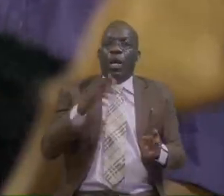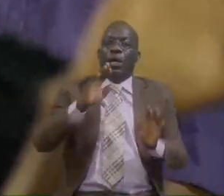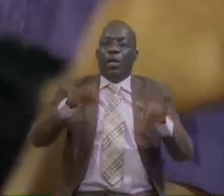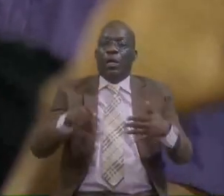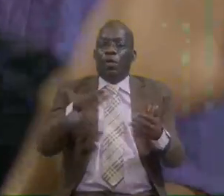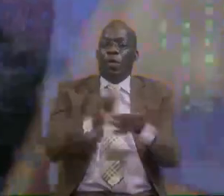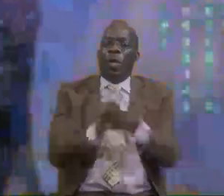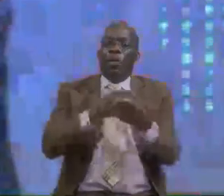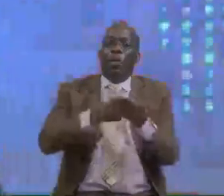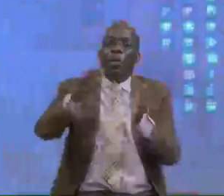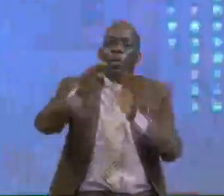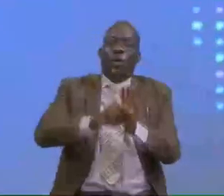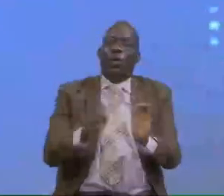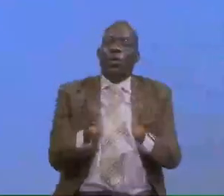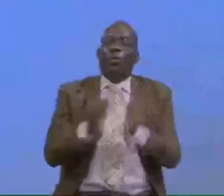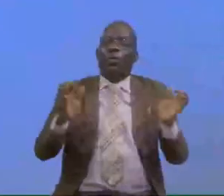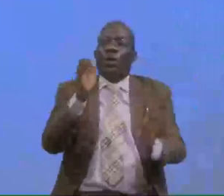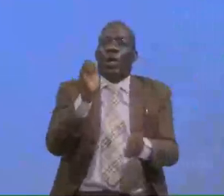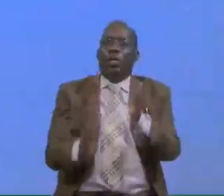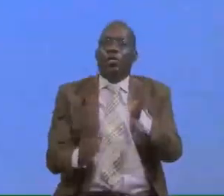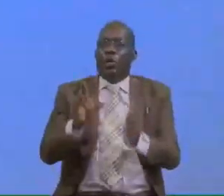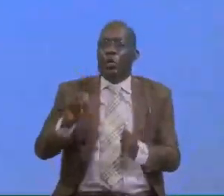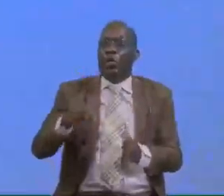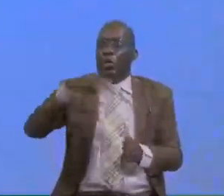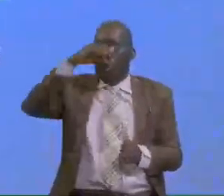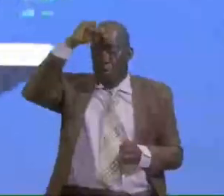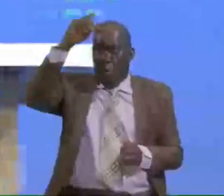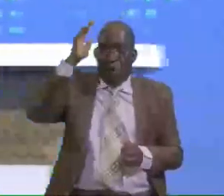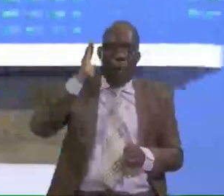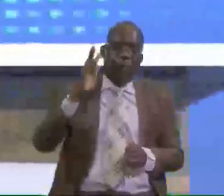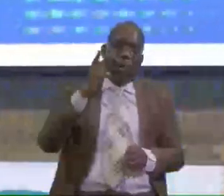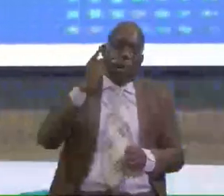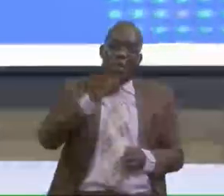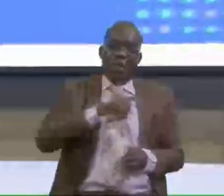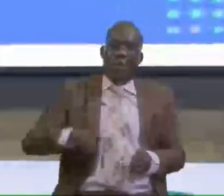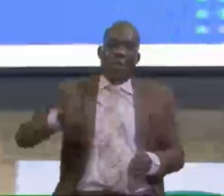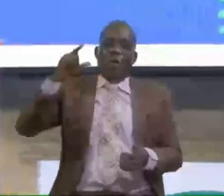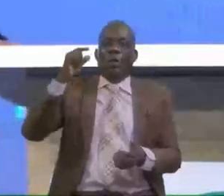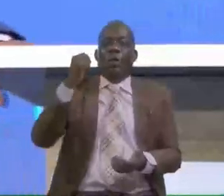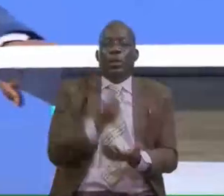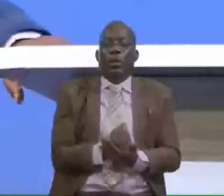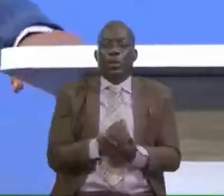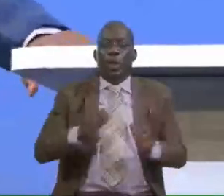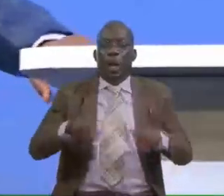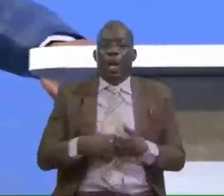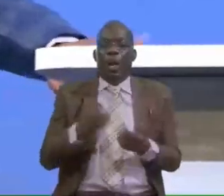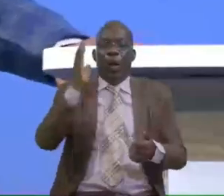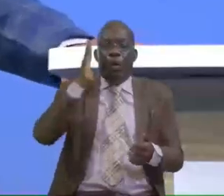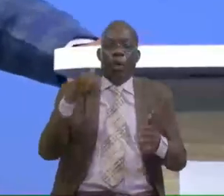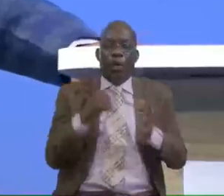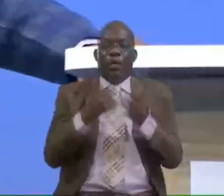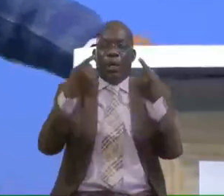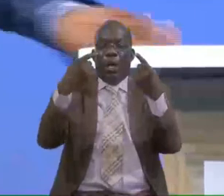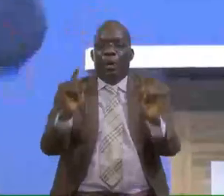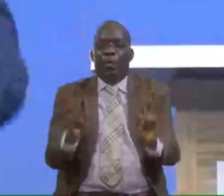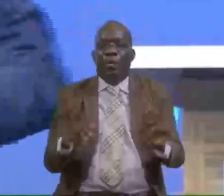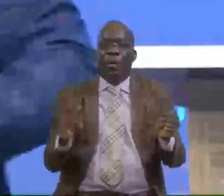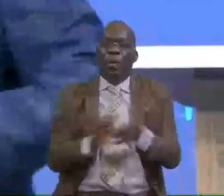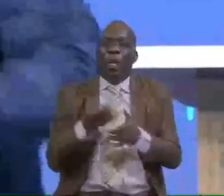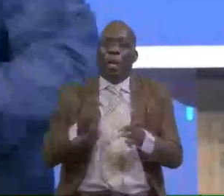cette sainteté sans laquelle personne ne verra le Seigneur. Comment cela arrive-t-il? Pour